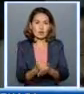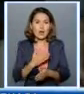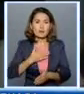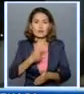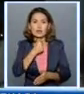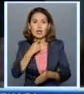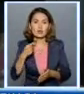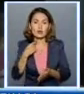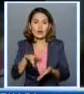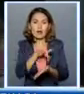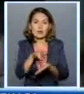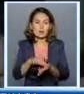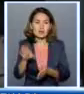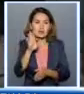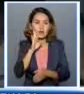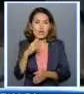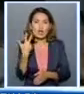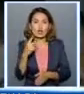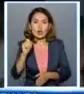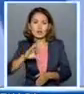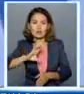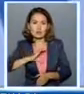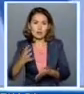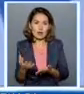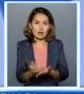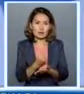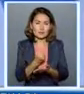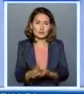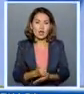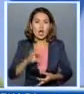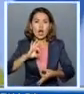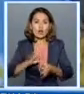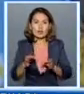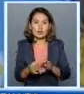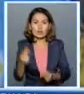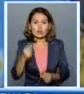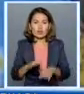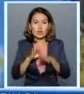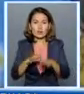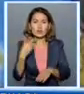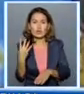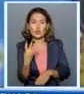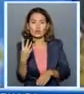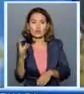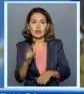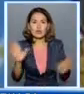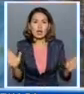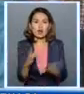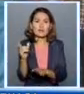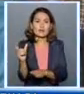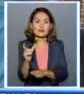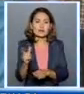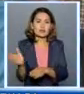отыр. Біз өте қуаныштымыз. Бар жан жүрегімізбен міне жанкүйер болдық. Сонымен Лондонда 4-ші рет әнұранымыз шырқалып, көк туымыз тұғырға